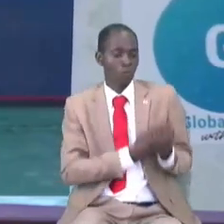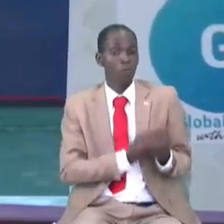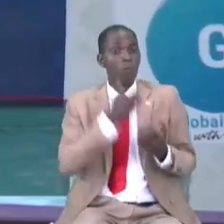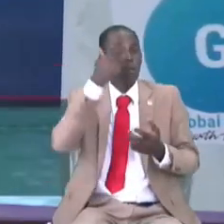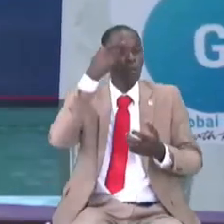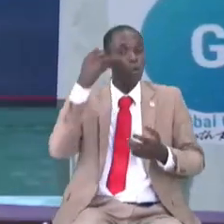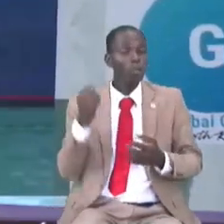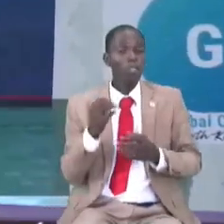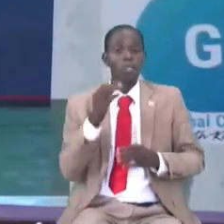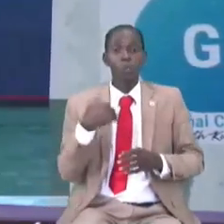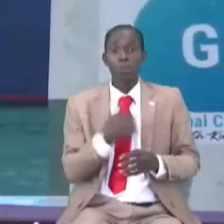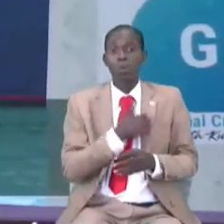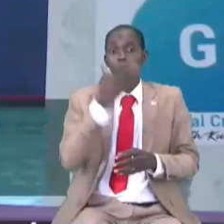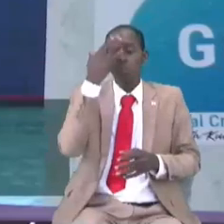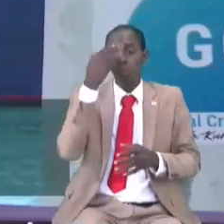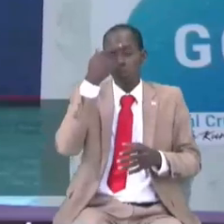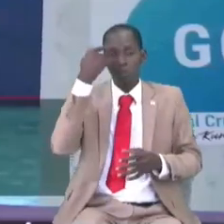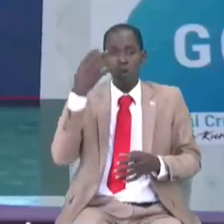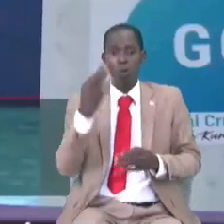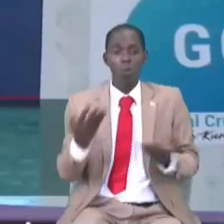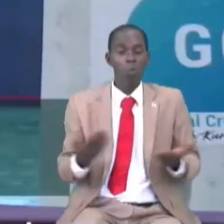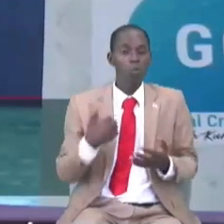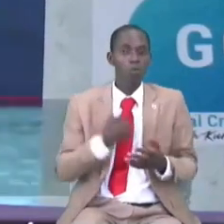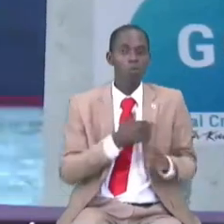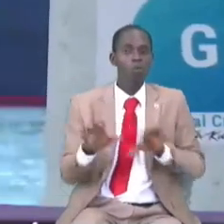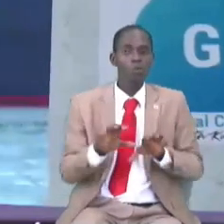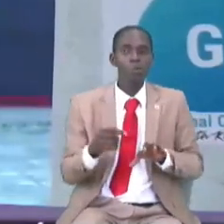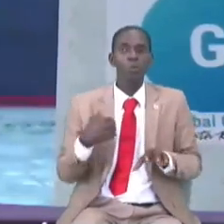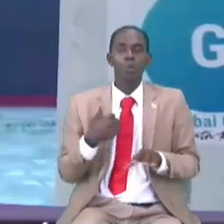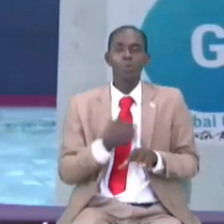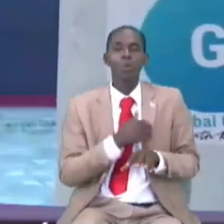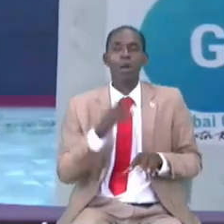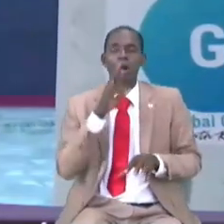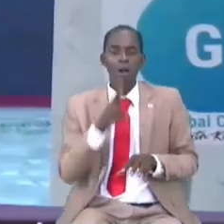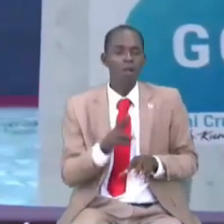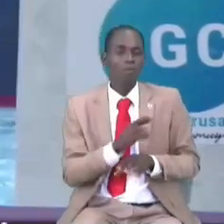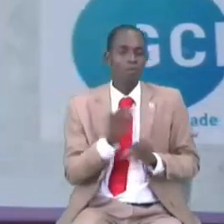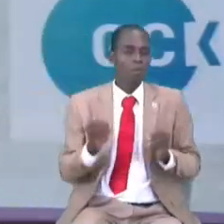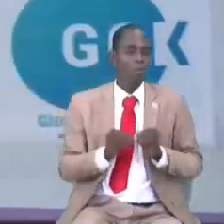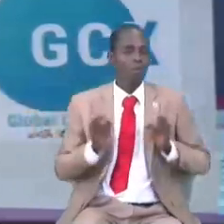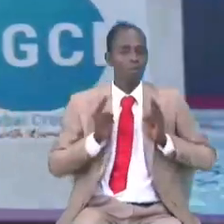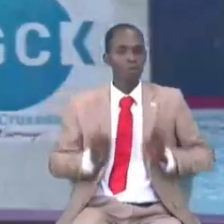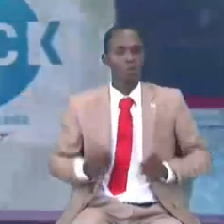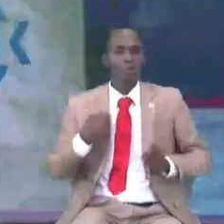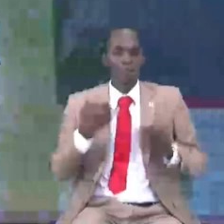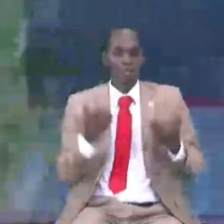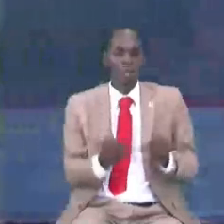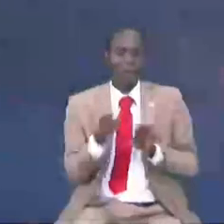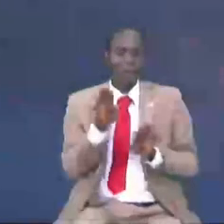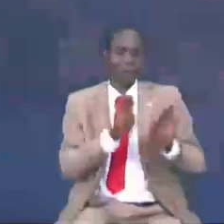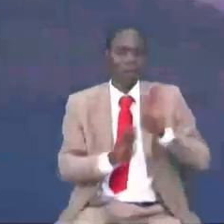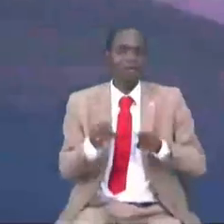avons fait, nous sommes moins que des humains. Nous nous comportons comme des animaux. Nous sommes cruels, nous sommes